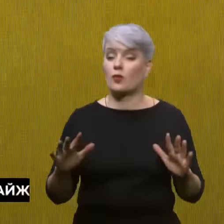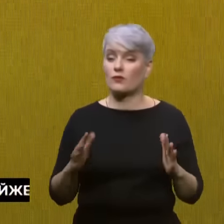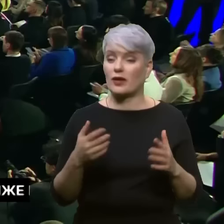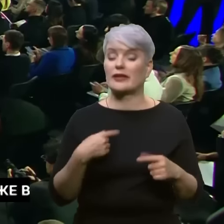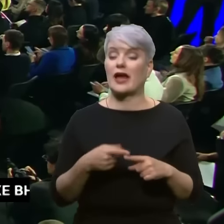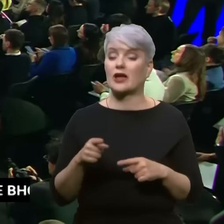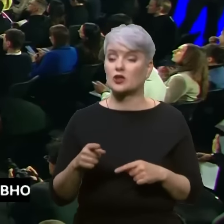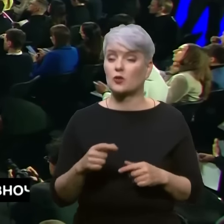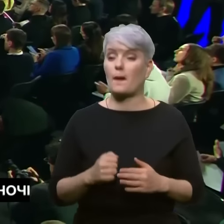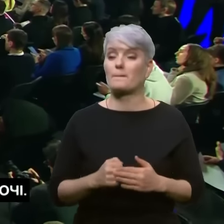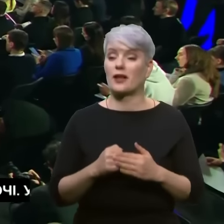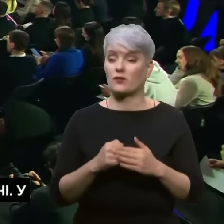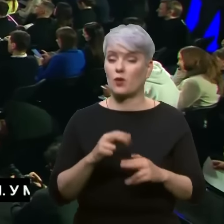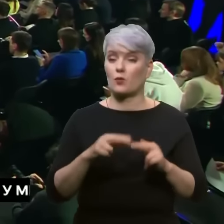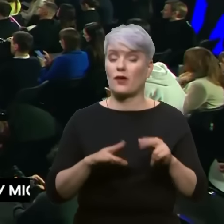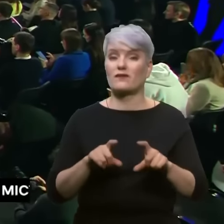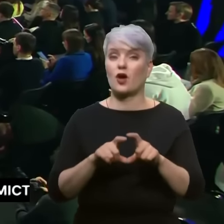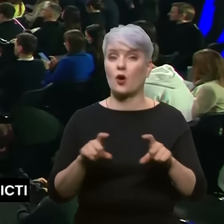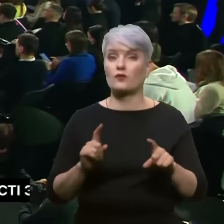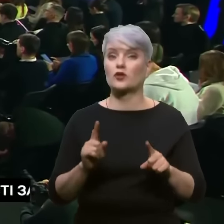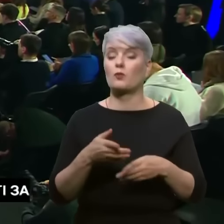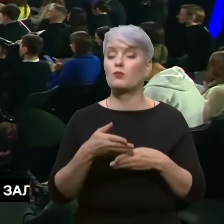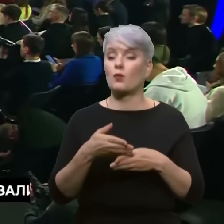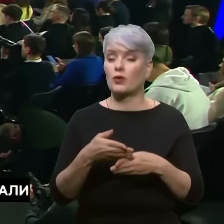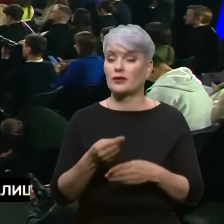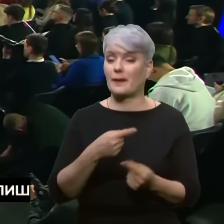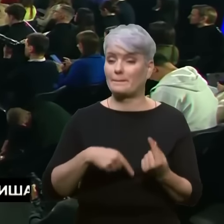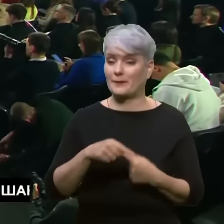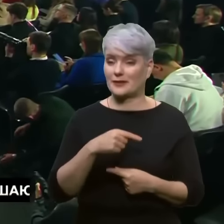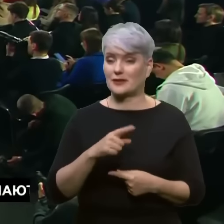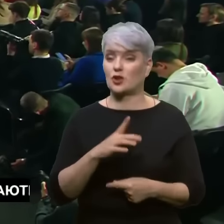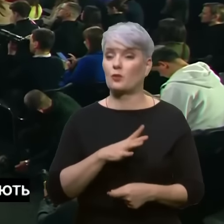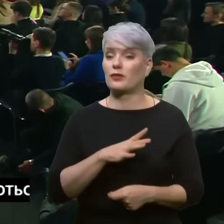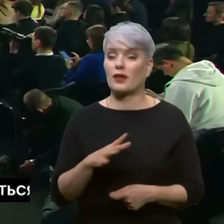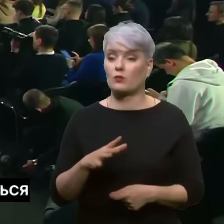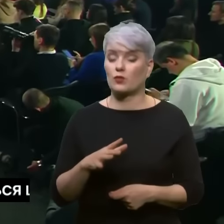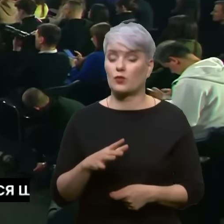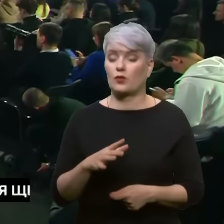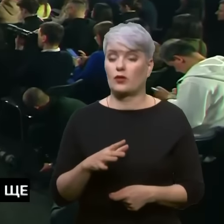цю платформу побудував в офісі для того, щоб допомогти бізнесу, для того, щоб не було просто